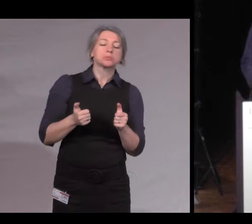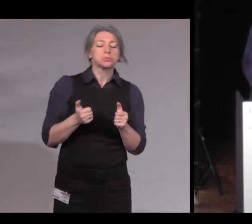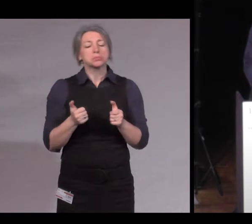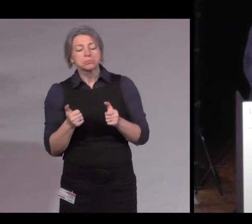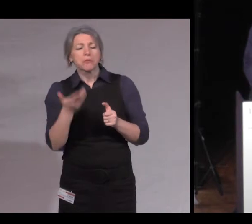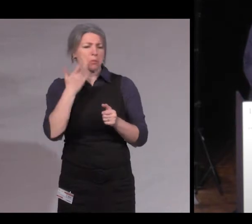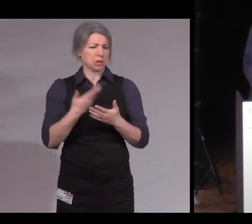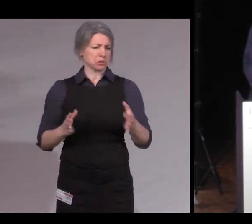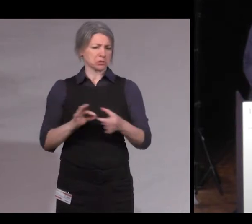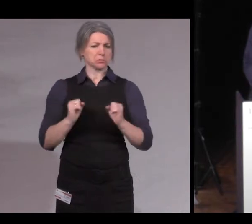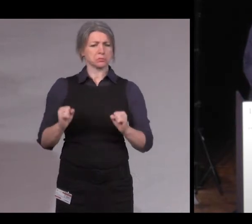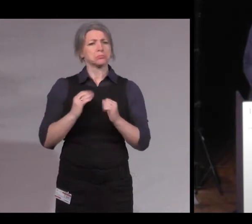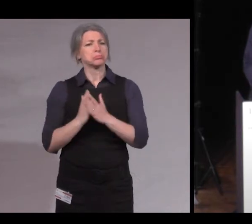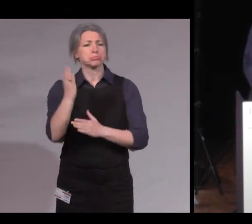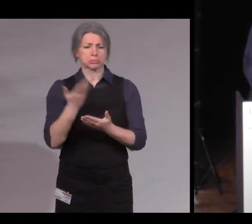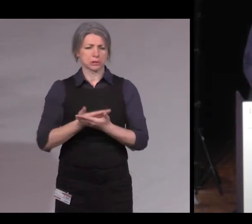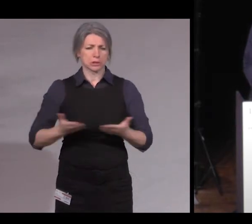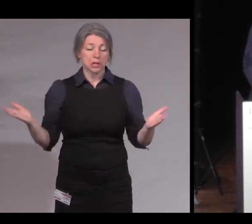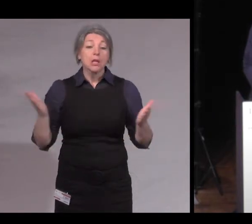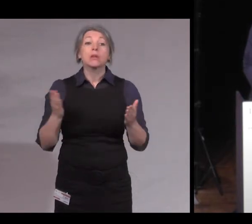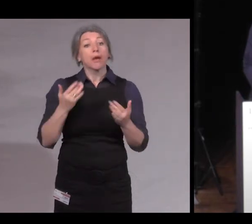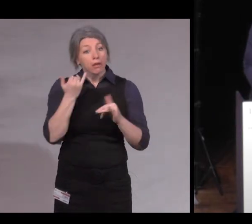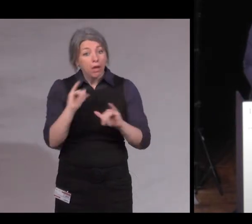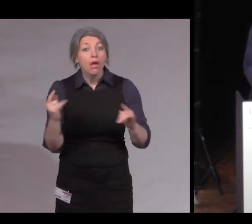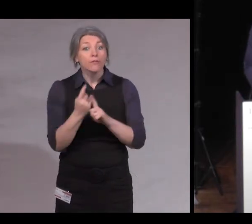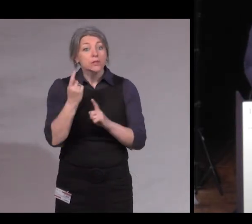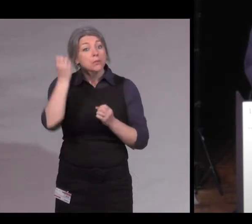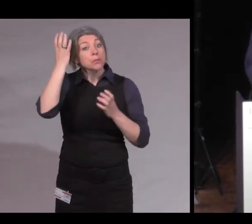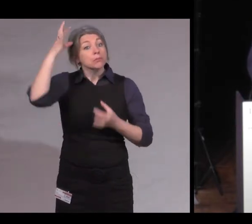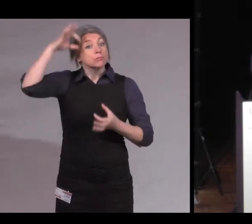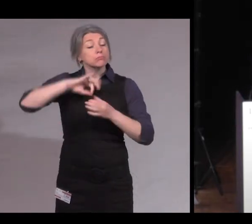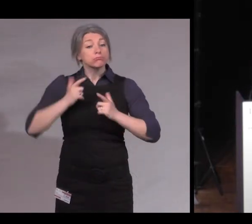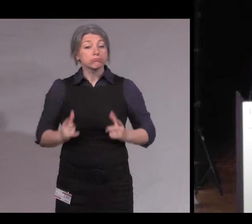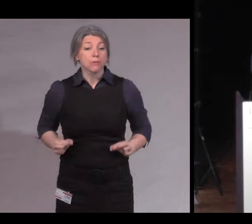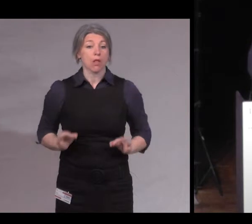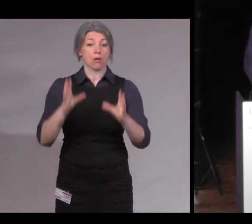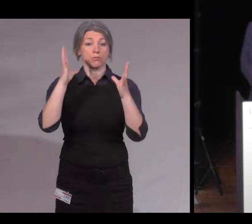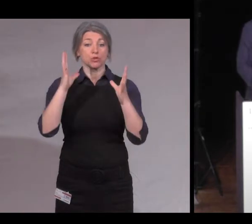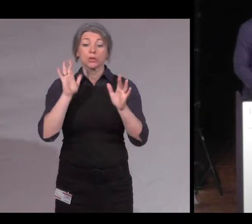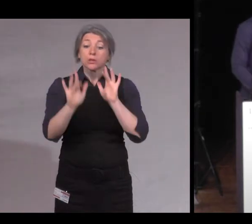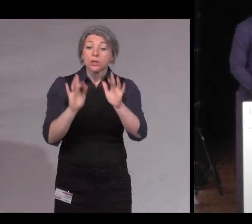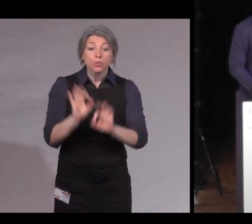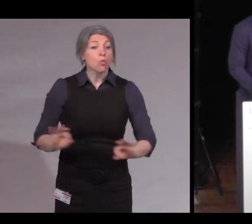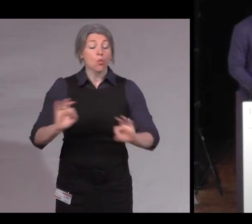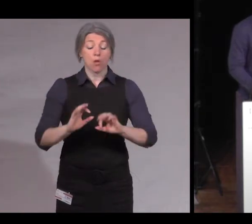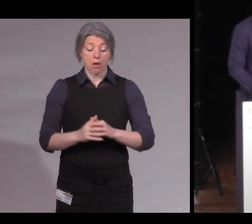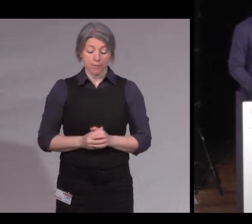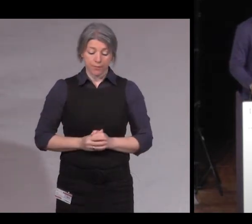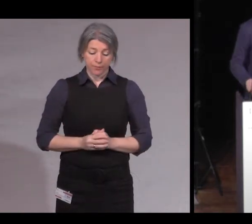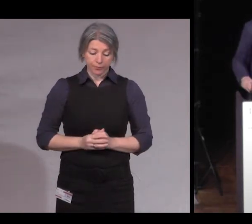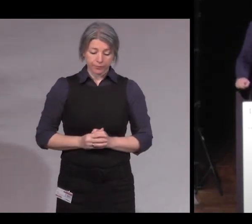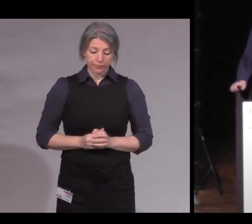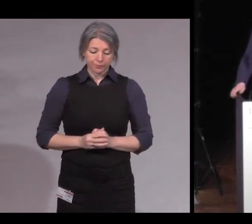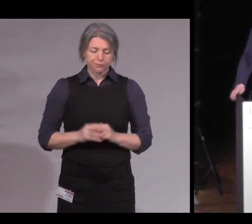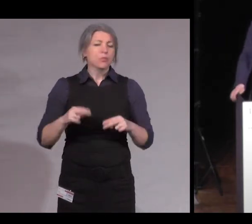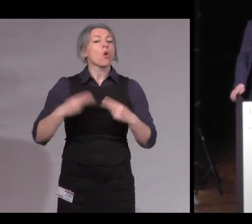můžeme prokázat nějaké terapeutické výsledky, aniž bychom na pacienta fyzicky šáli. Další